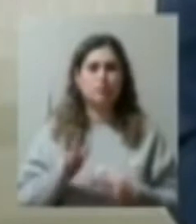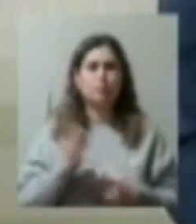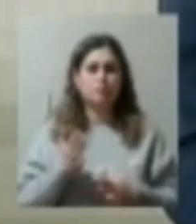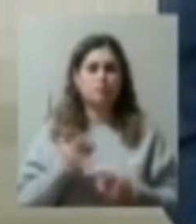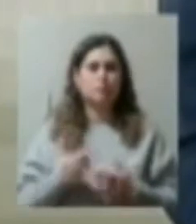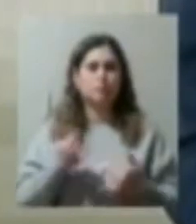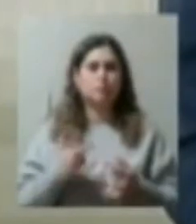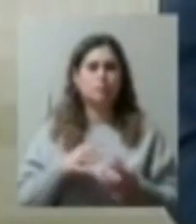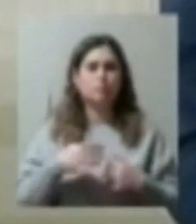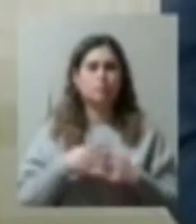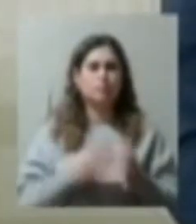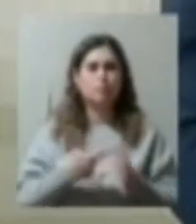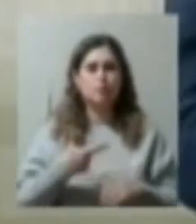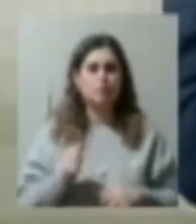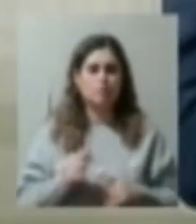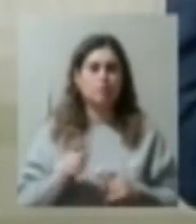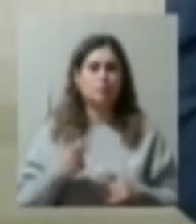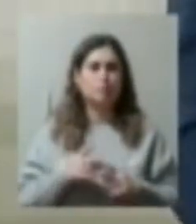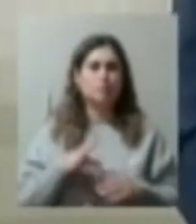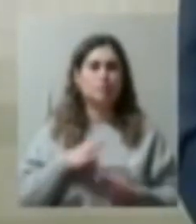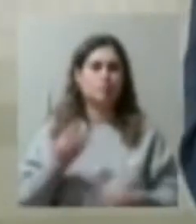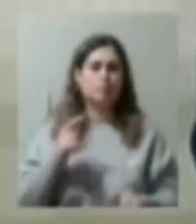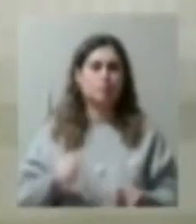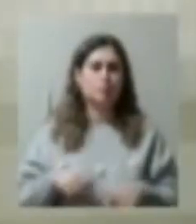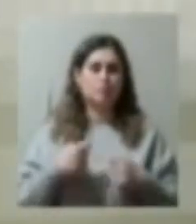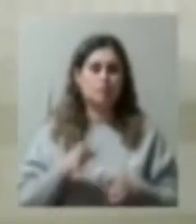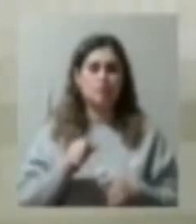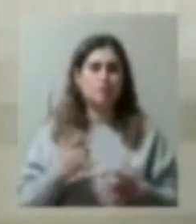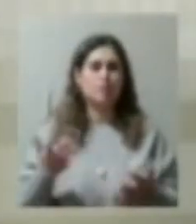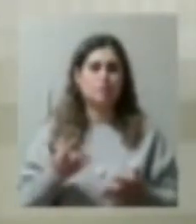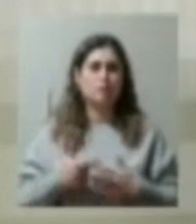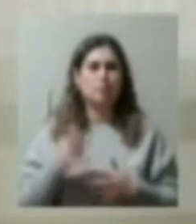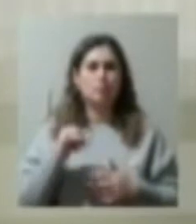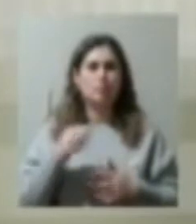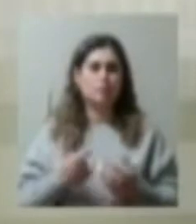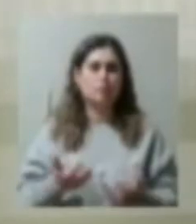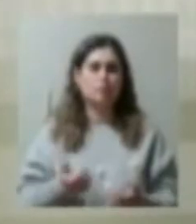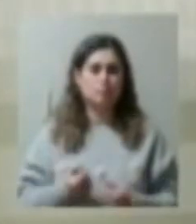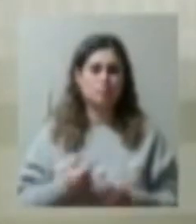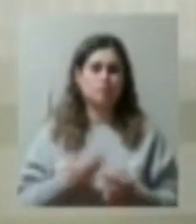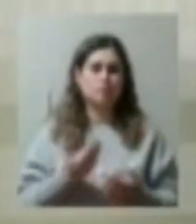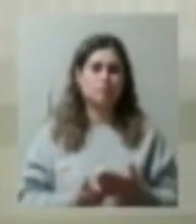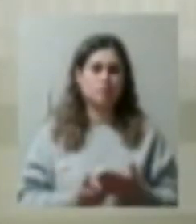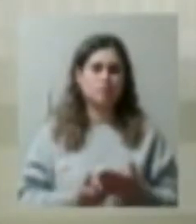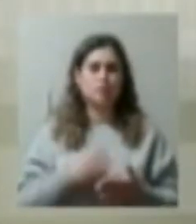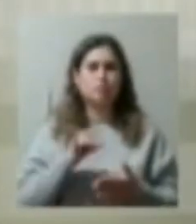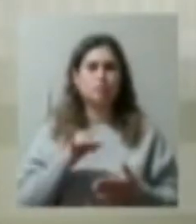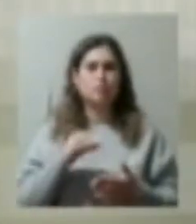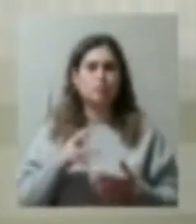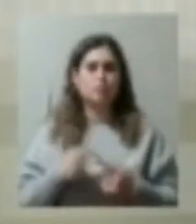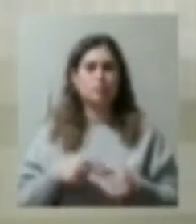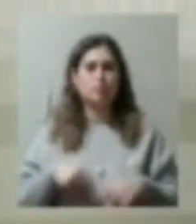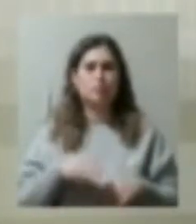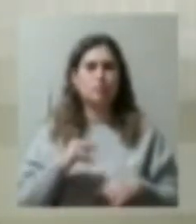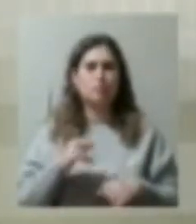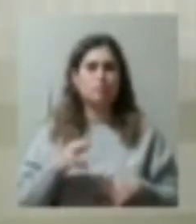лише 19 гектарів, тому що була раніше передача, а деякі громади отримали, от, наприклад, Чулаківська об'єднана територіальна